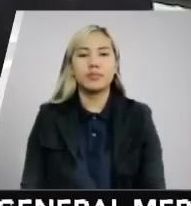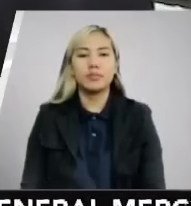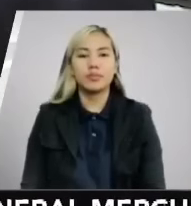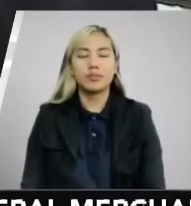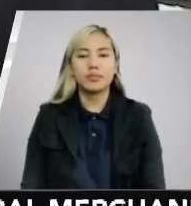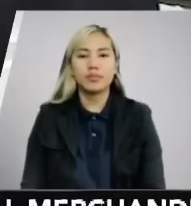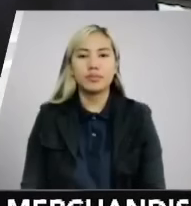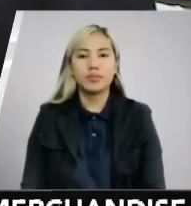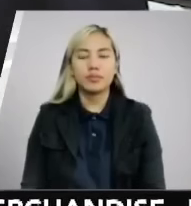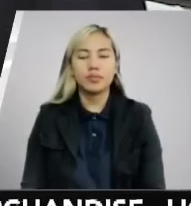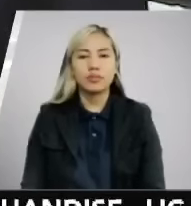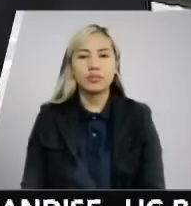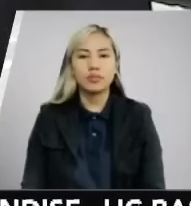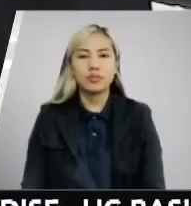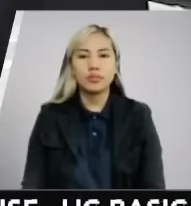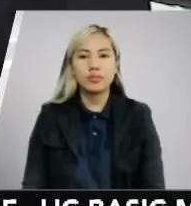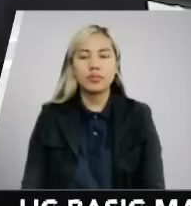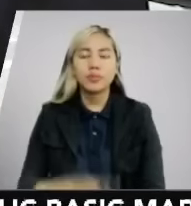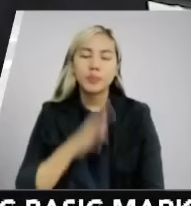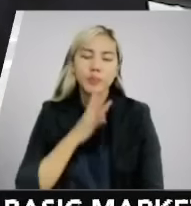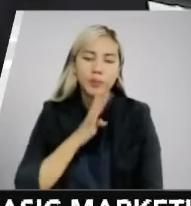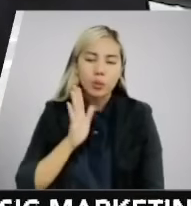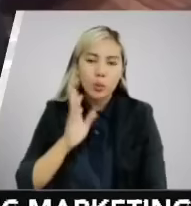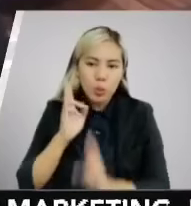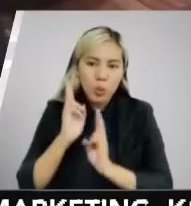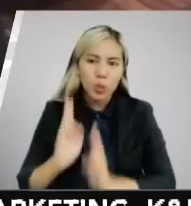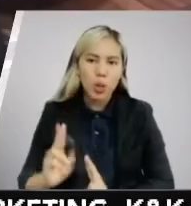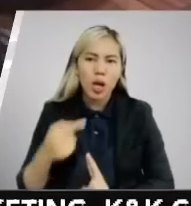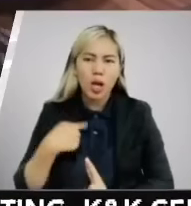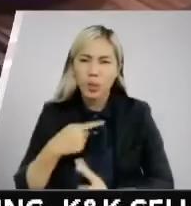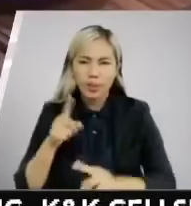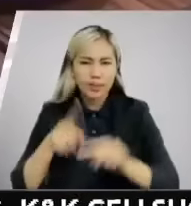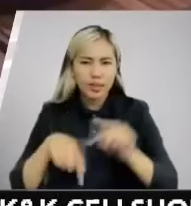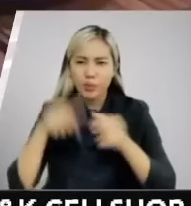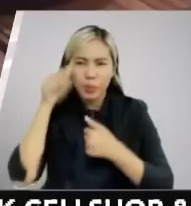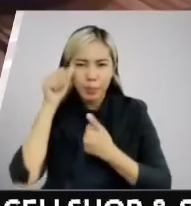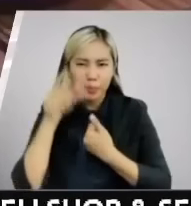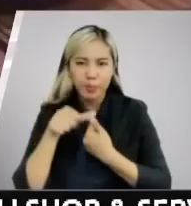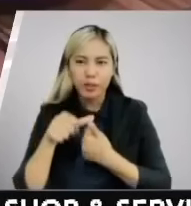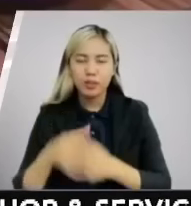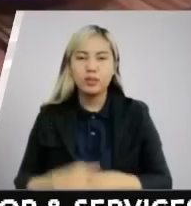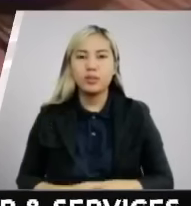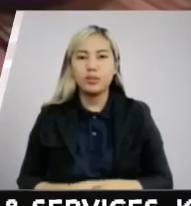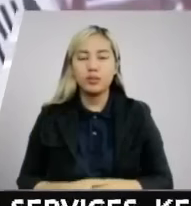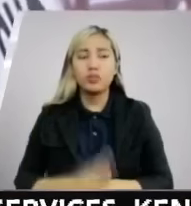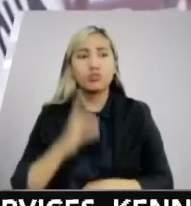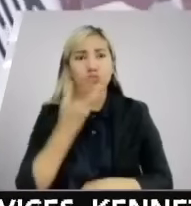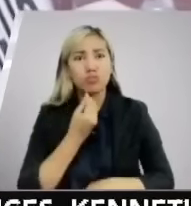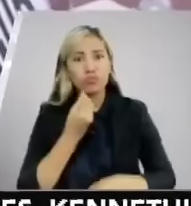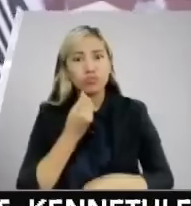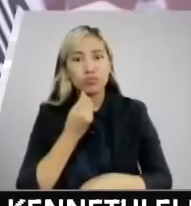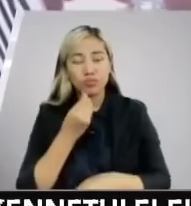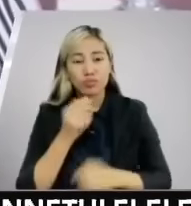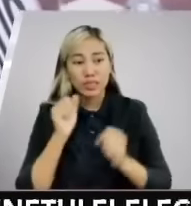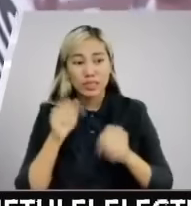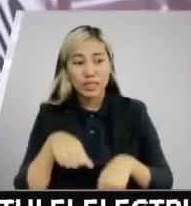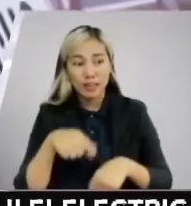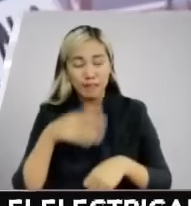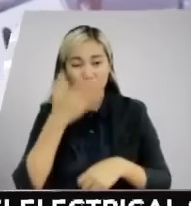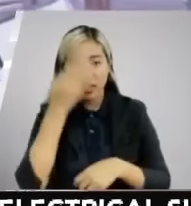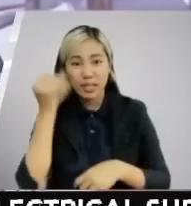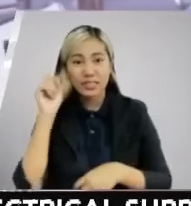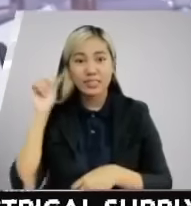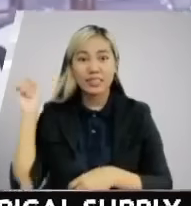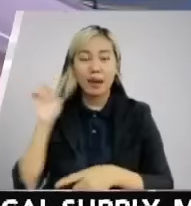Your Honor, hindi ko pa lang po siya masyado maalala po. Sino bang makalilimot sa viral na sagot ni suspended Bamban Tarlac